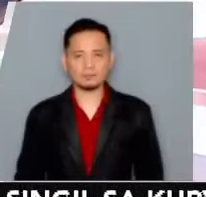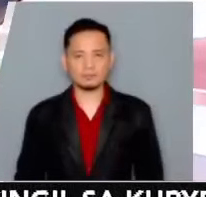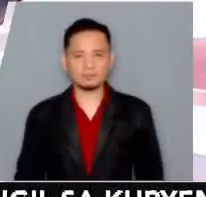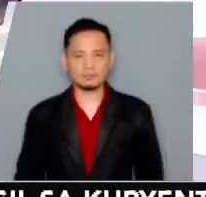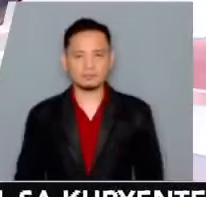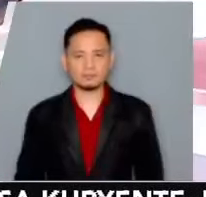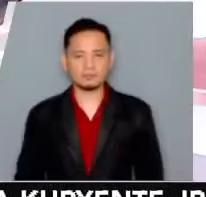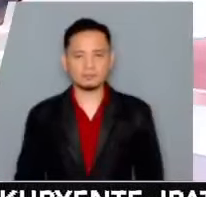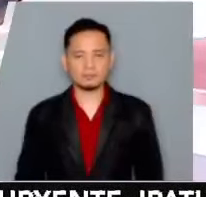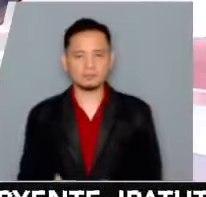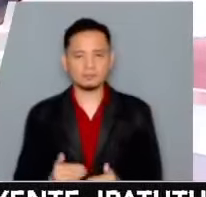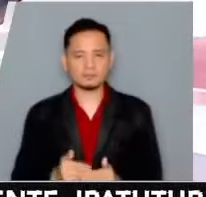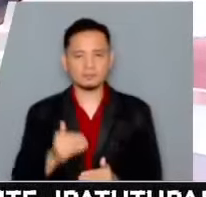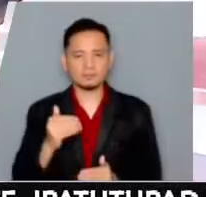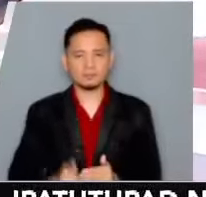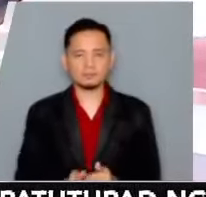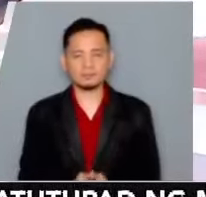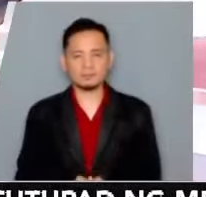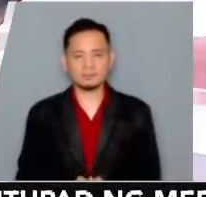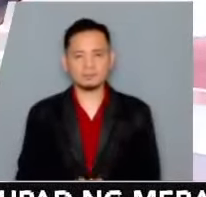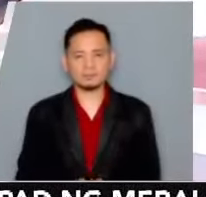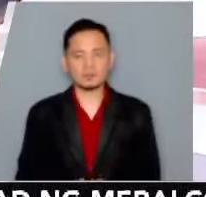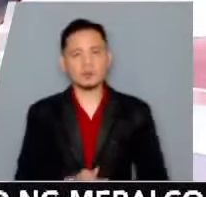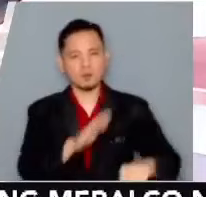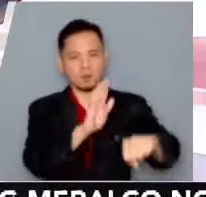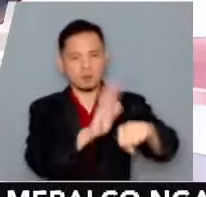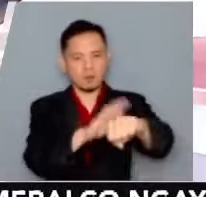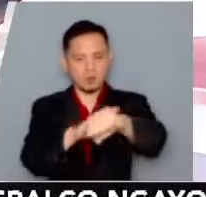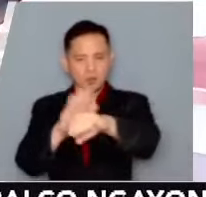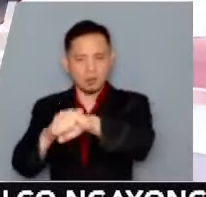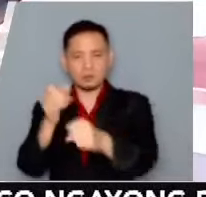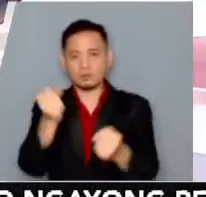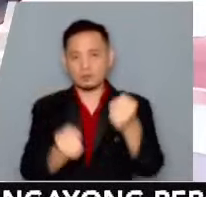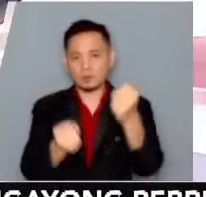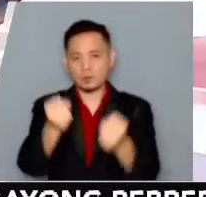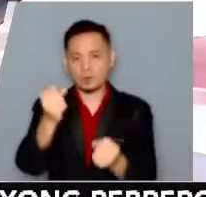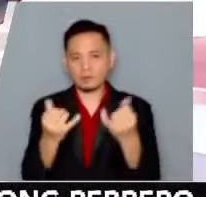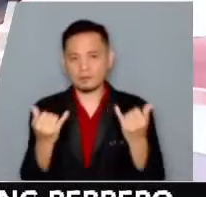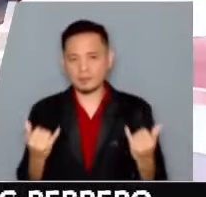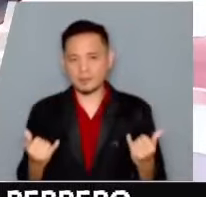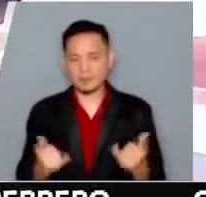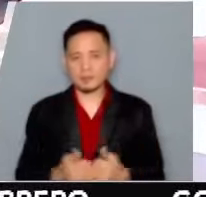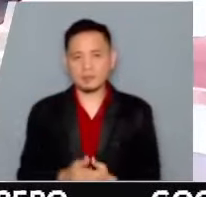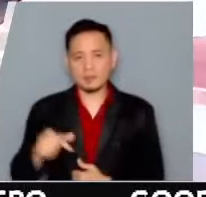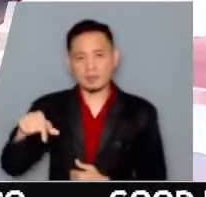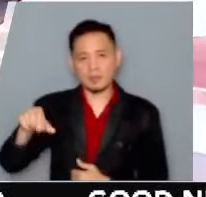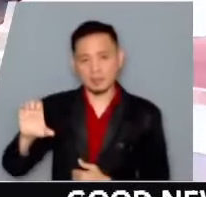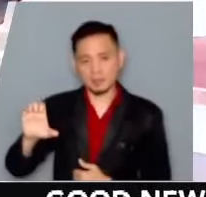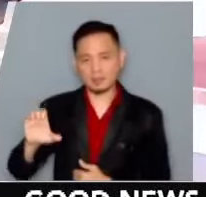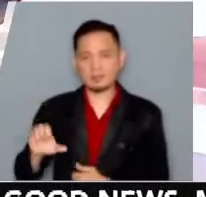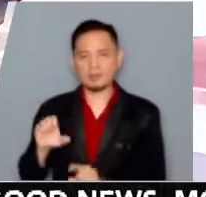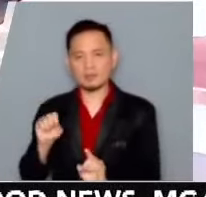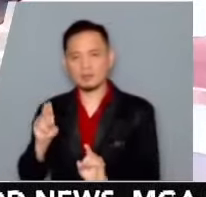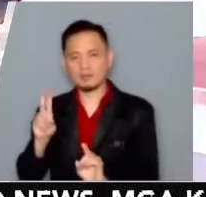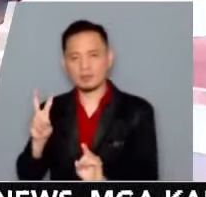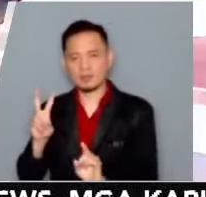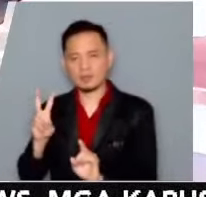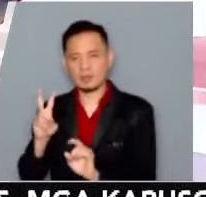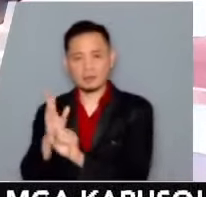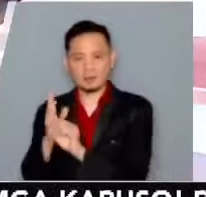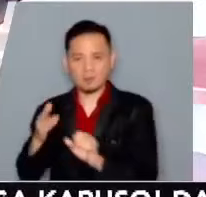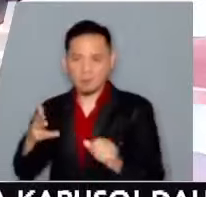Mga kapuso, doble ingat sa pagmamaneho sa madaling araw. Sa Quezon City, isang SUV ang sumalpok sa truck at muntik pang mahagi pang